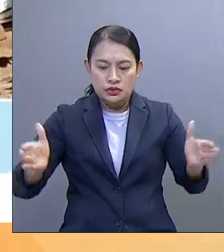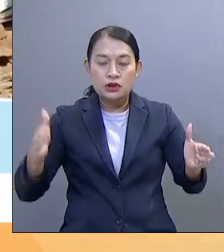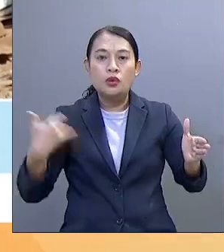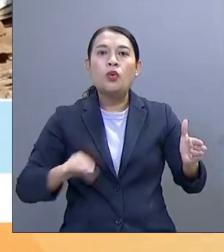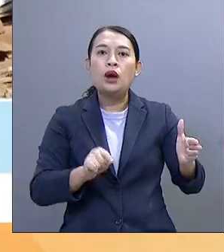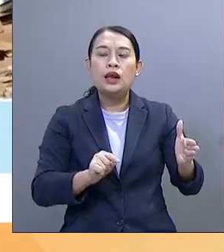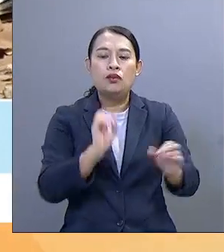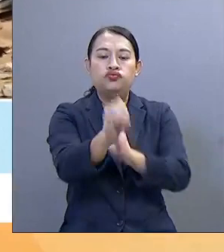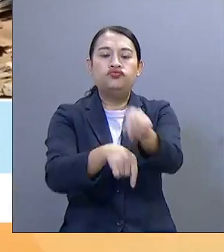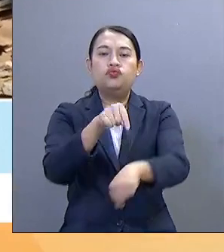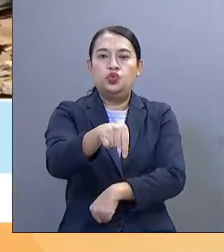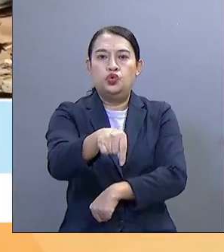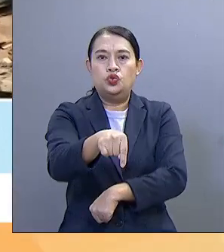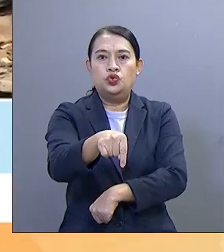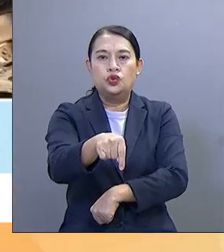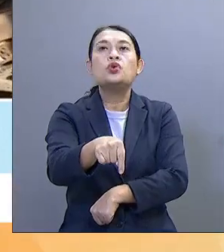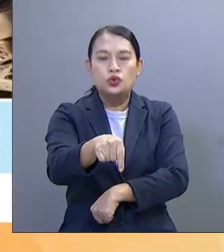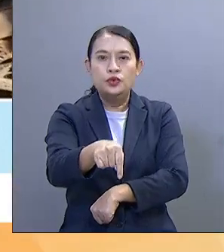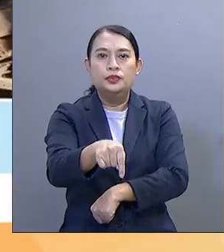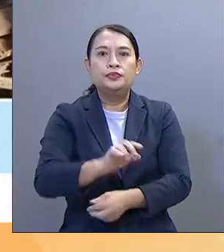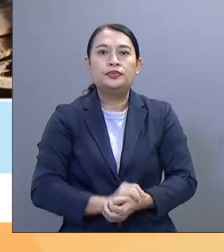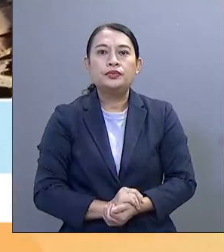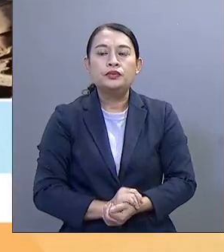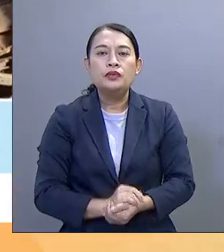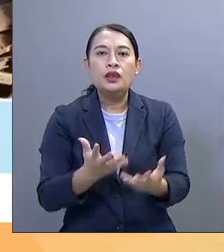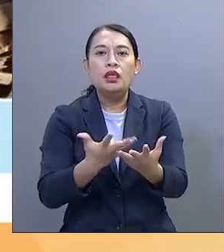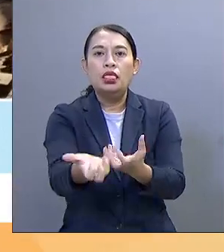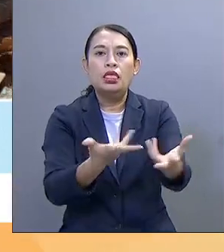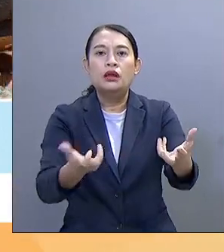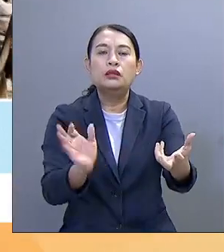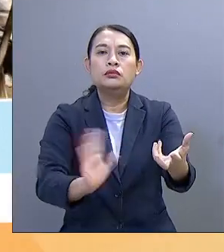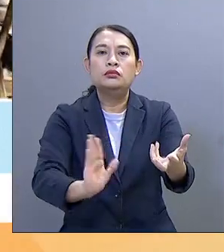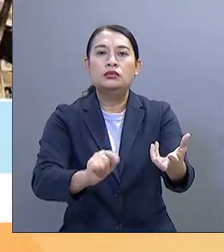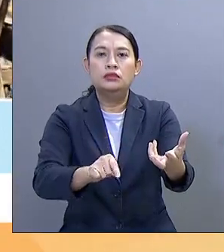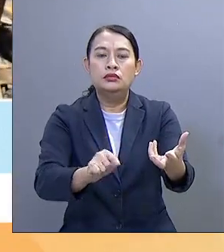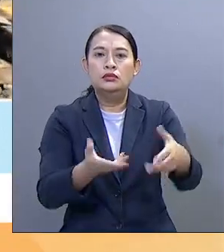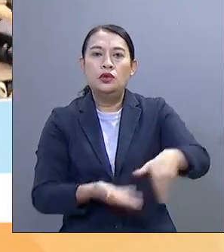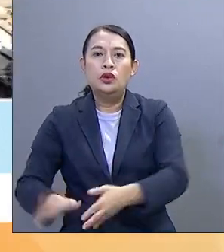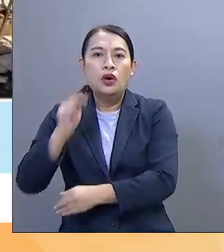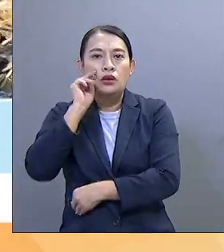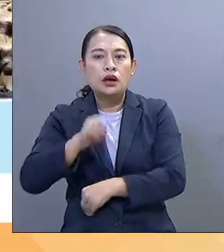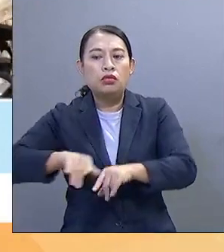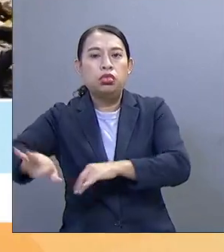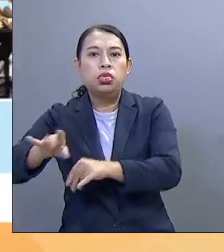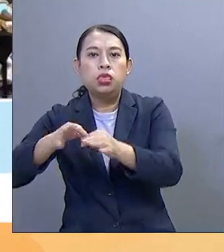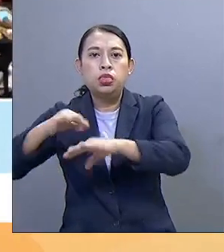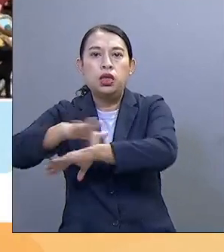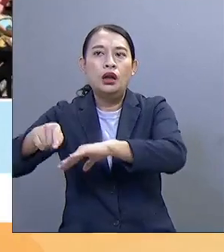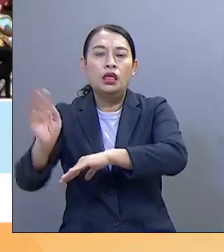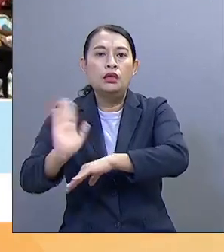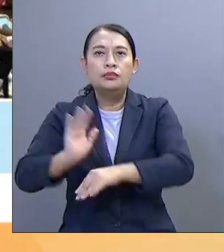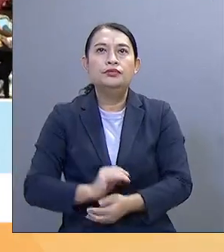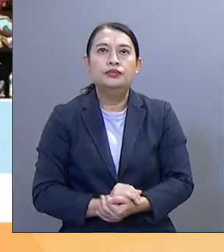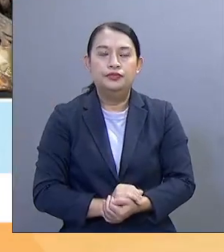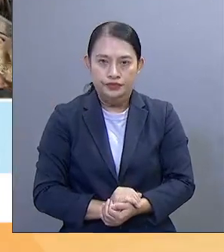เมื่อกลอยู่ตรนั้นเพระวาเรากไมอยากให้มันประจายลไปในลำพร้ และออกไปสู่ USCๆ